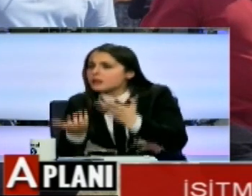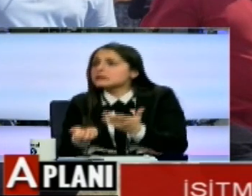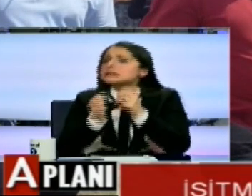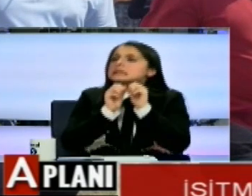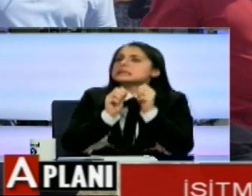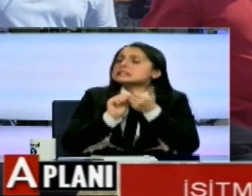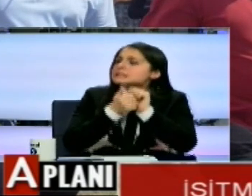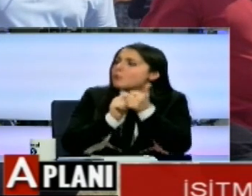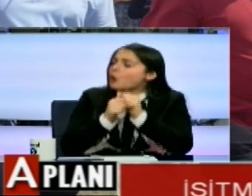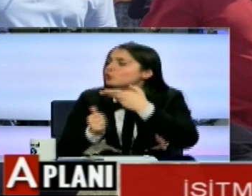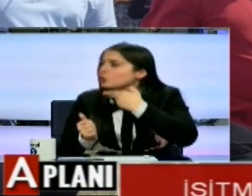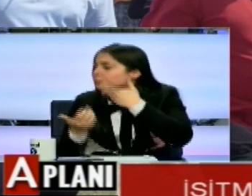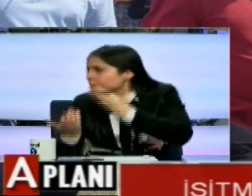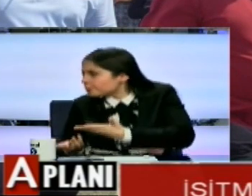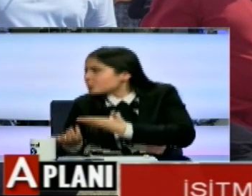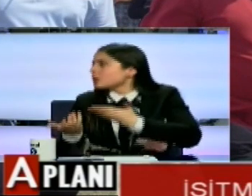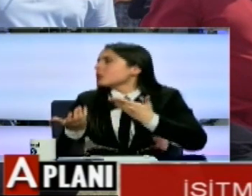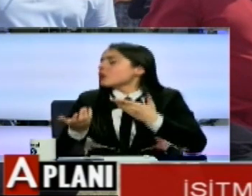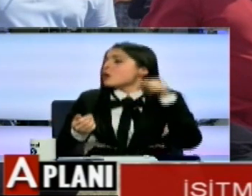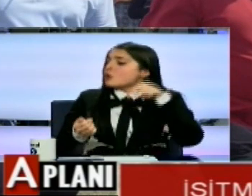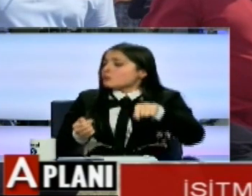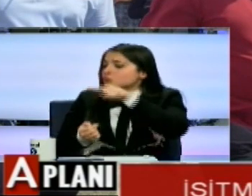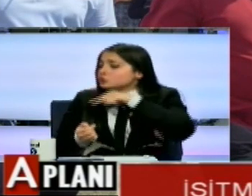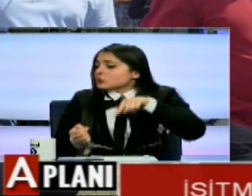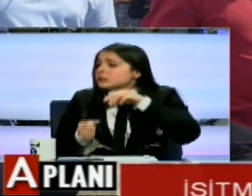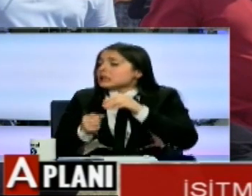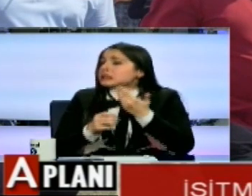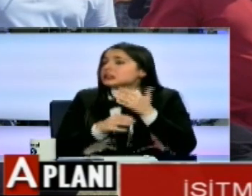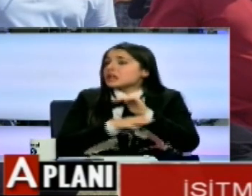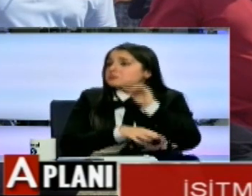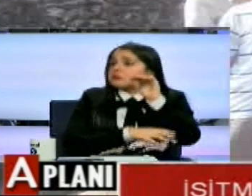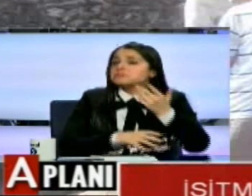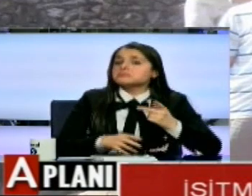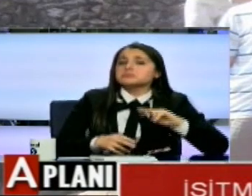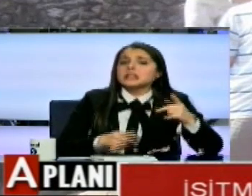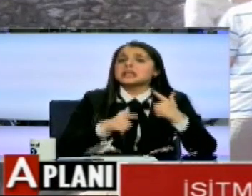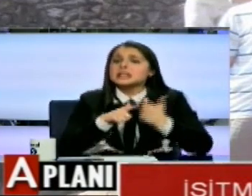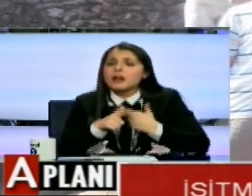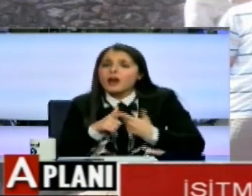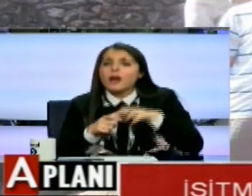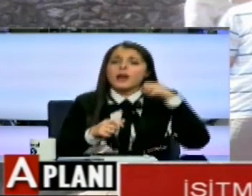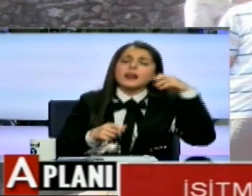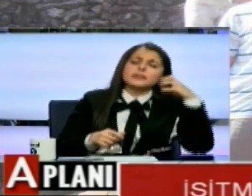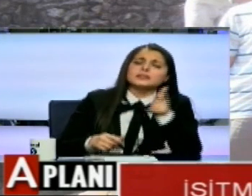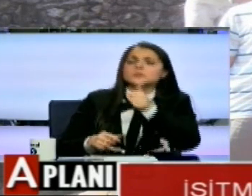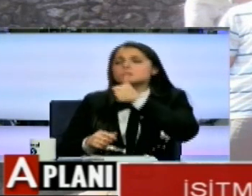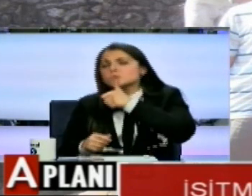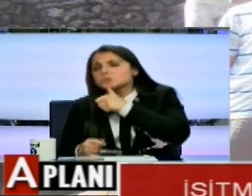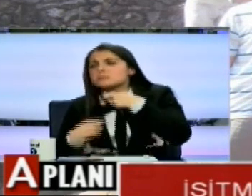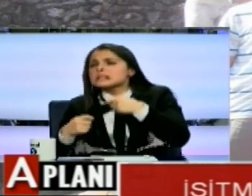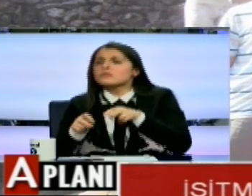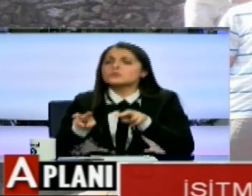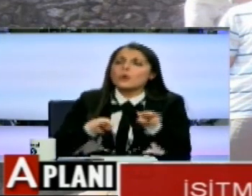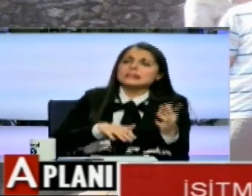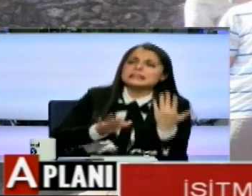spor kulüpleri. Tabii bunların yaşaması için işte kira ödeniyor, elektrik ödeniyor. Yani birçok şey